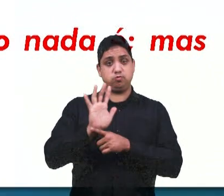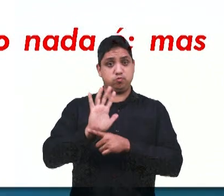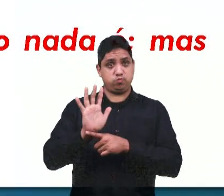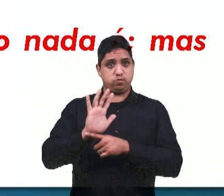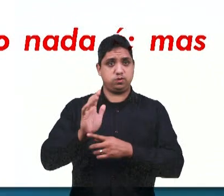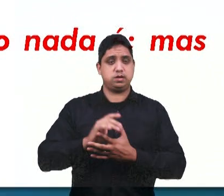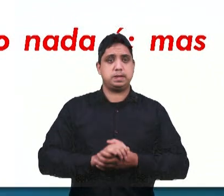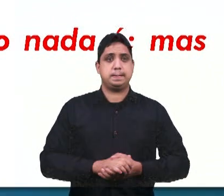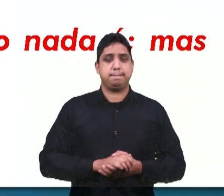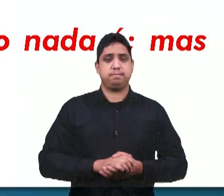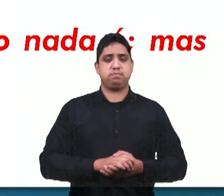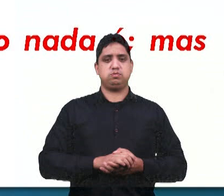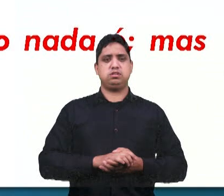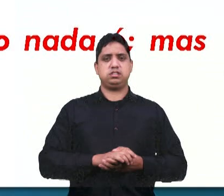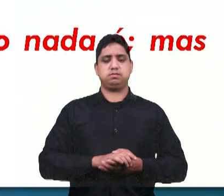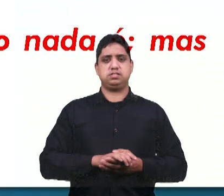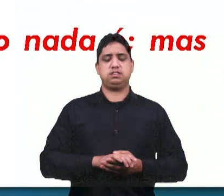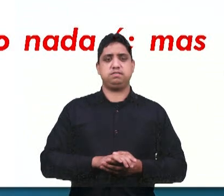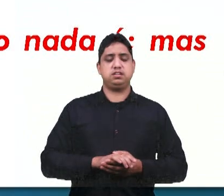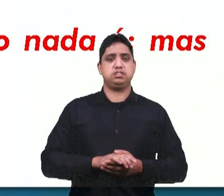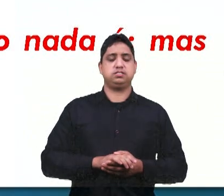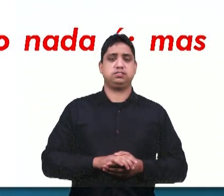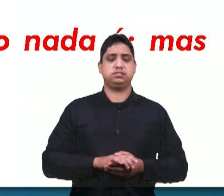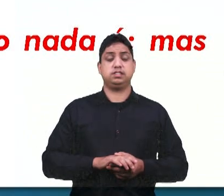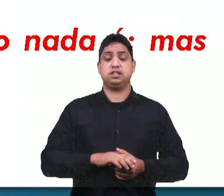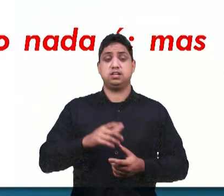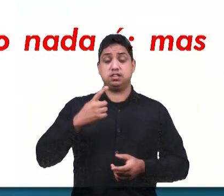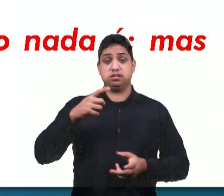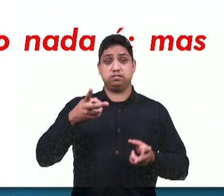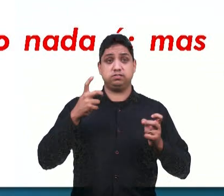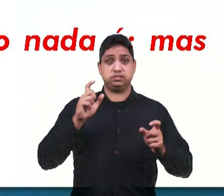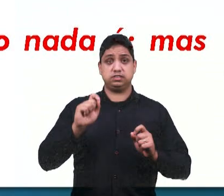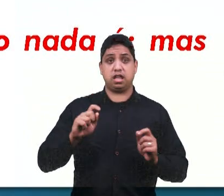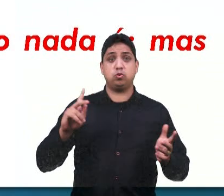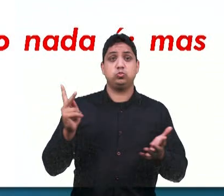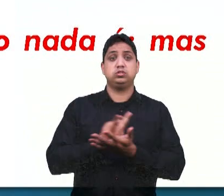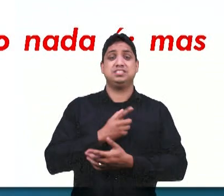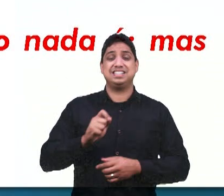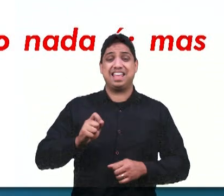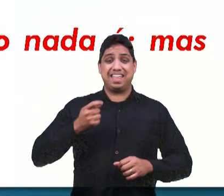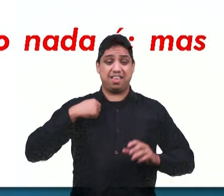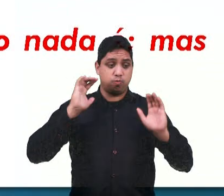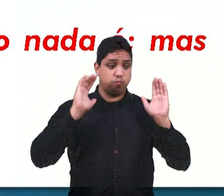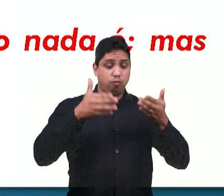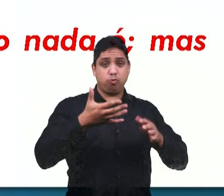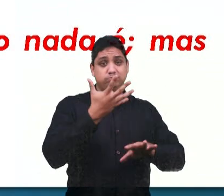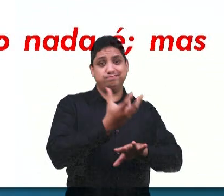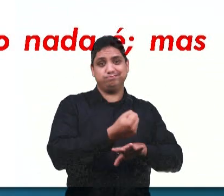vidéo, nous allons donc répondre ici. La réponse est la suivante. Ils ont pris